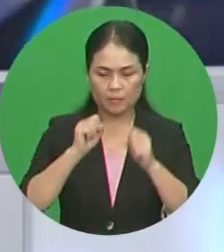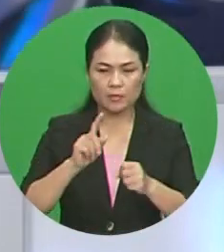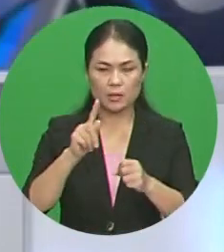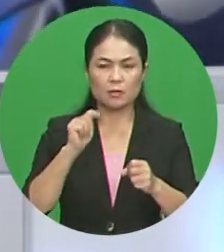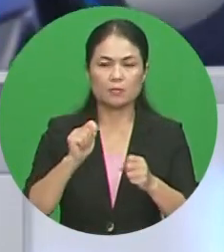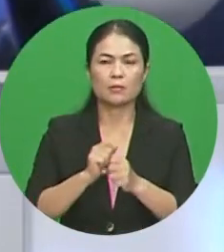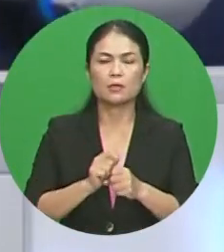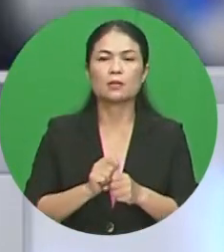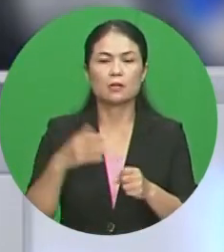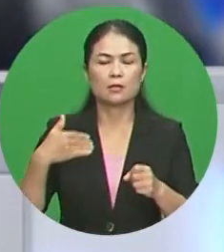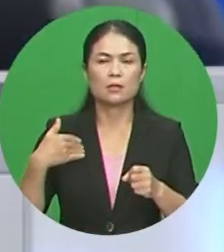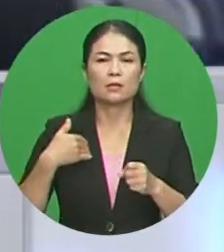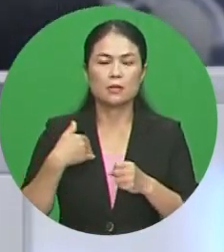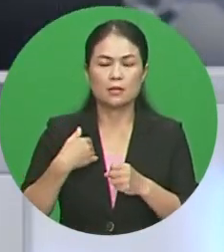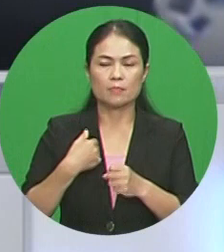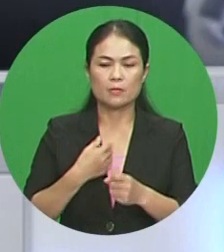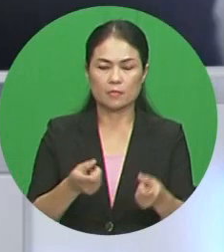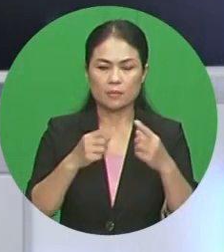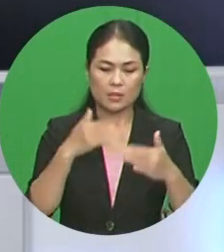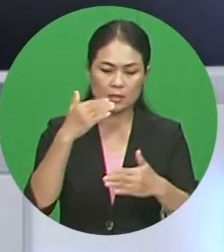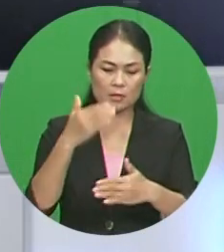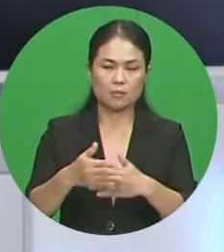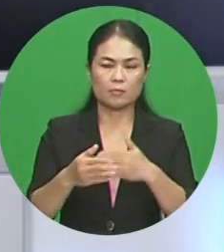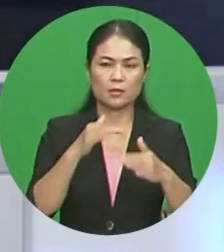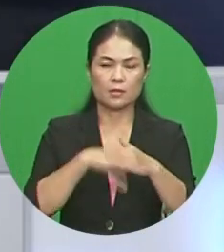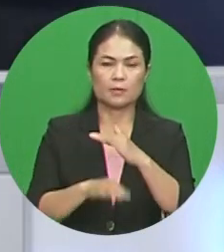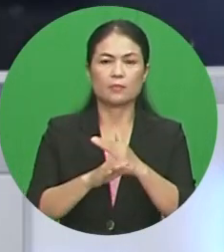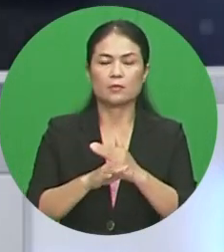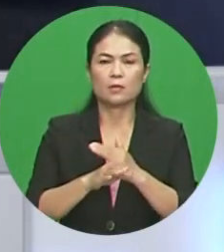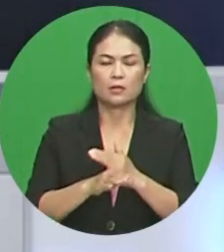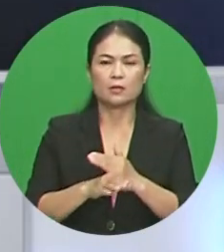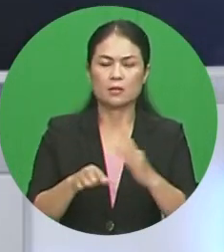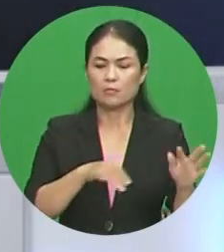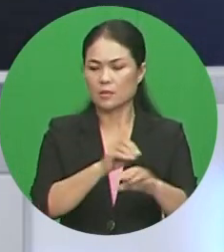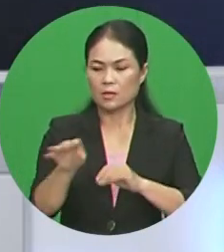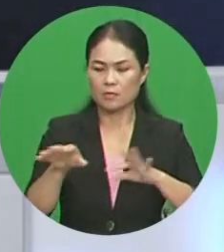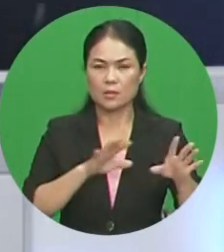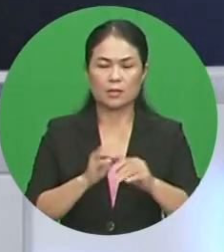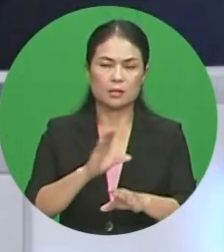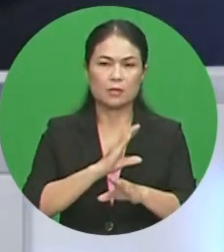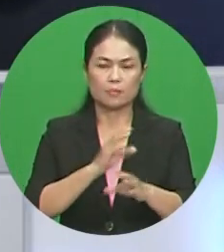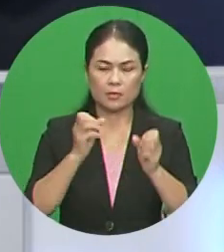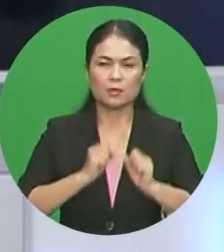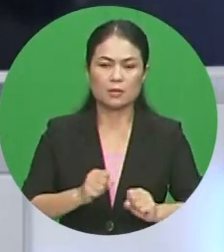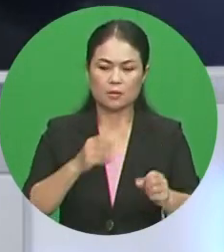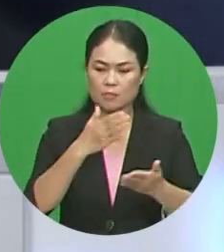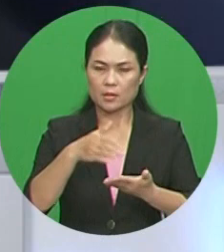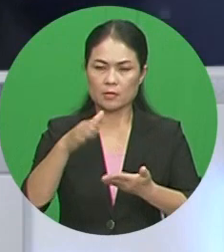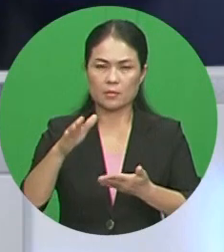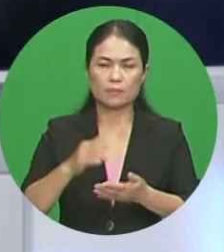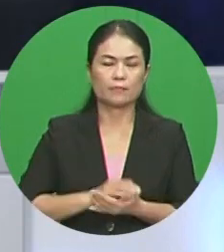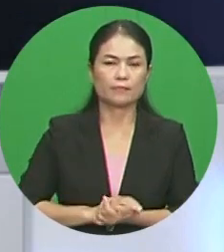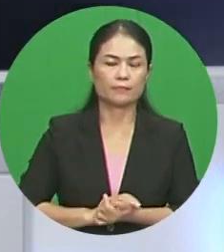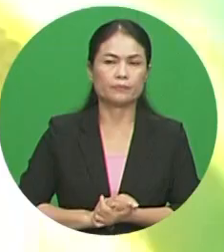ឋ្រាំក្រុងនឹងមានវត្តមាននាពេលបន្ទាប់បានចូលមកយ៉ាងរប៉ាត់រប៉ាយខណៈដែលប៉ូលីសបានព្យាយាមបណ្តេញពួកគេចេ